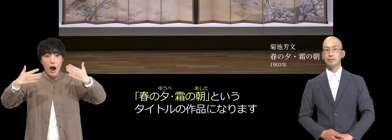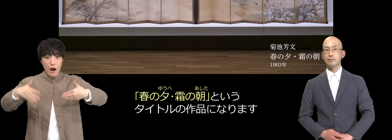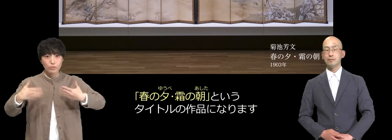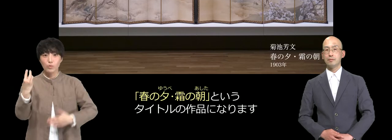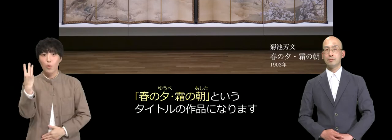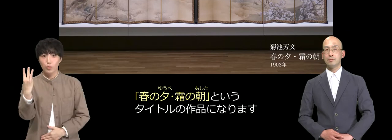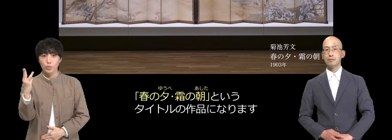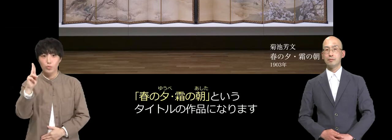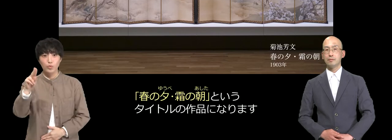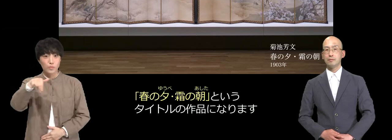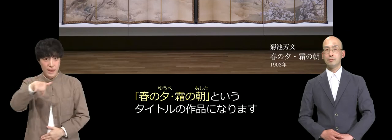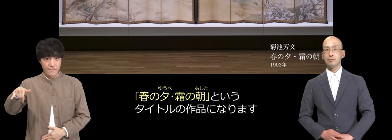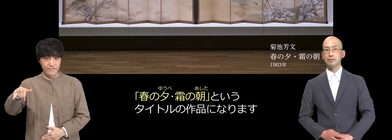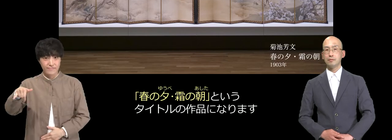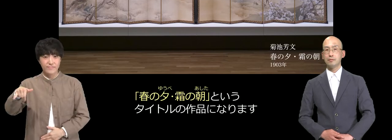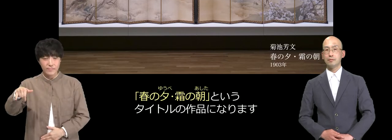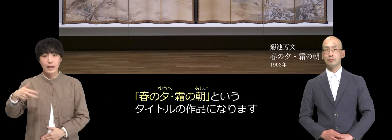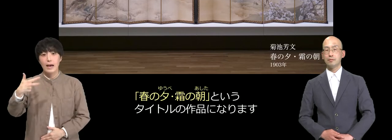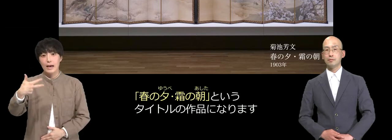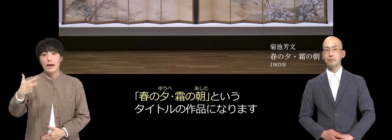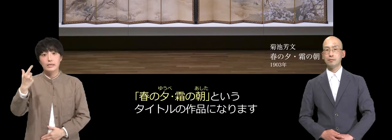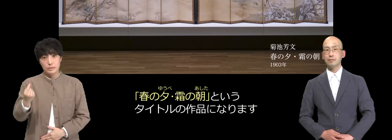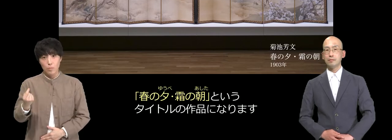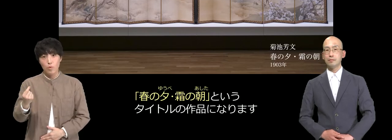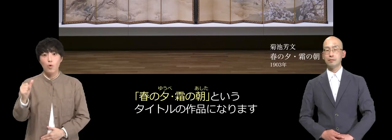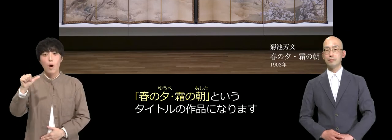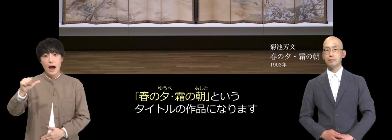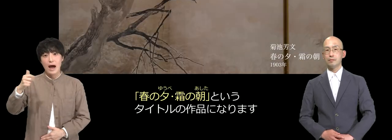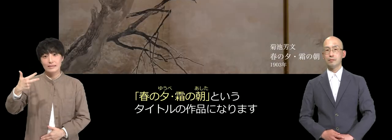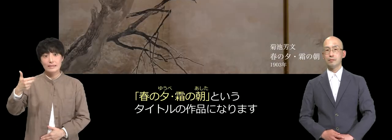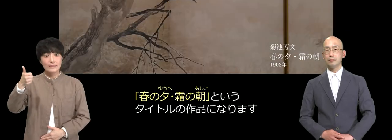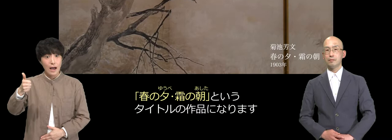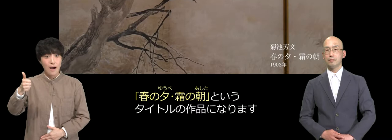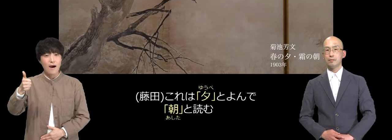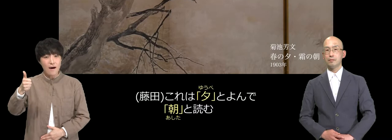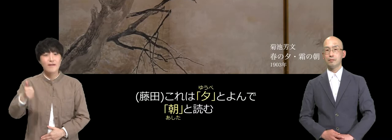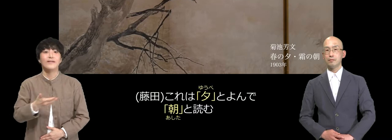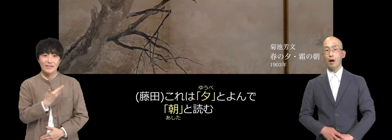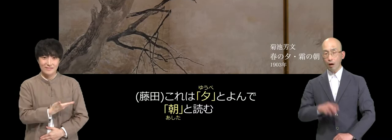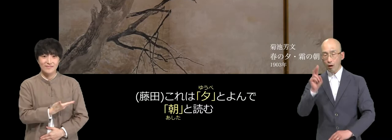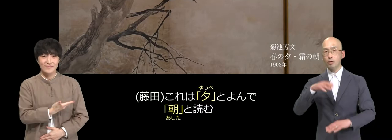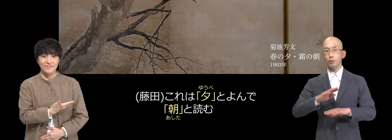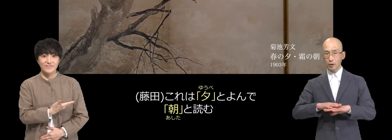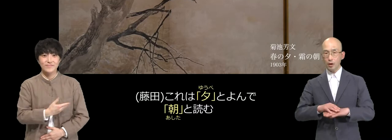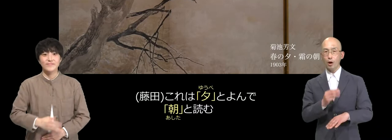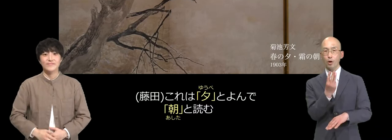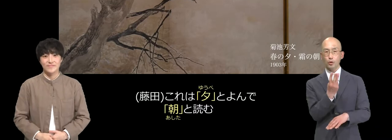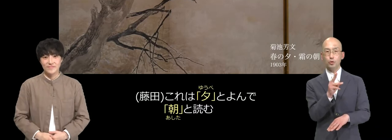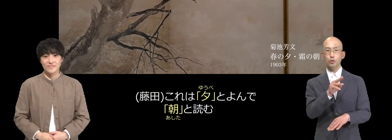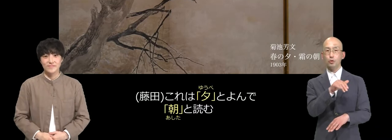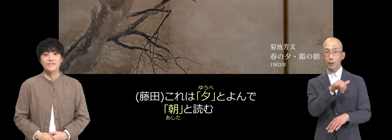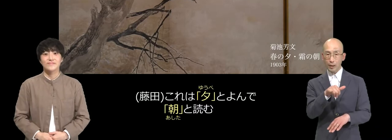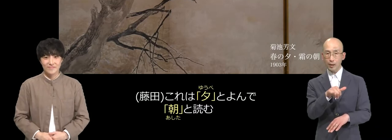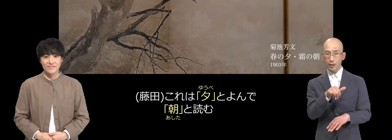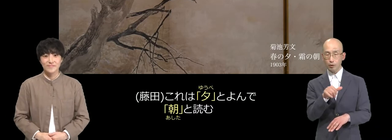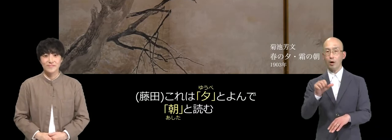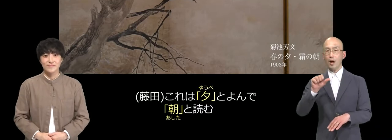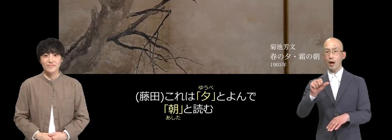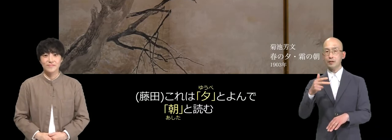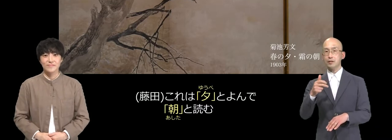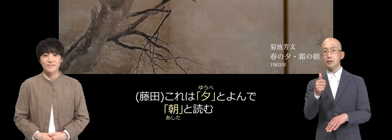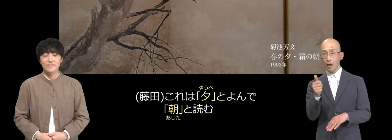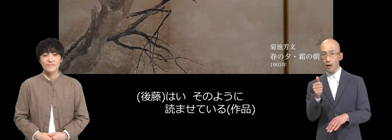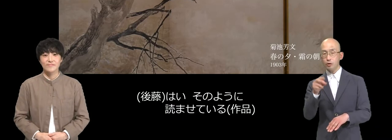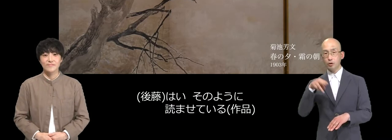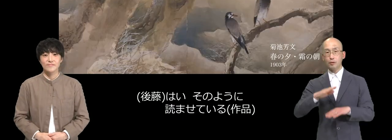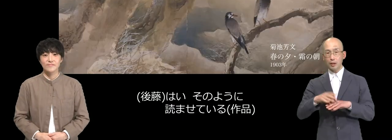米霜の朝という入らのタイトルの作品になりますのはユーヴェと呼んで下の足た